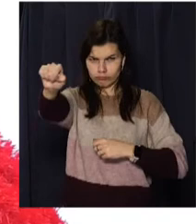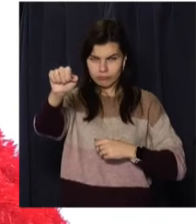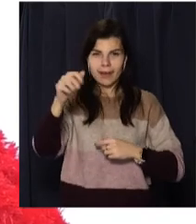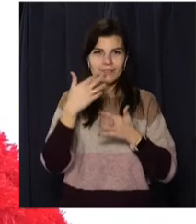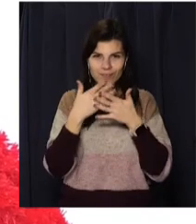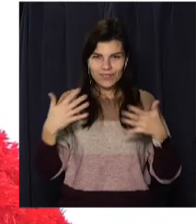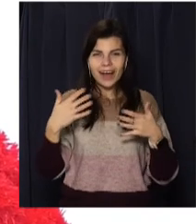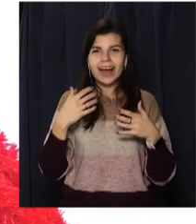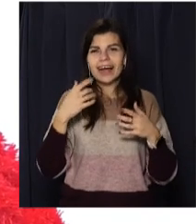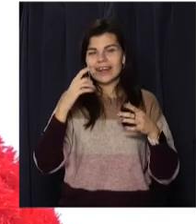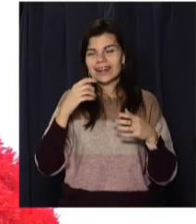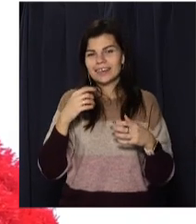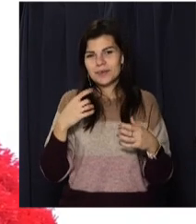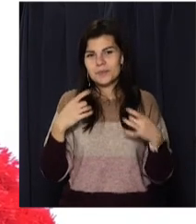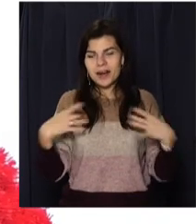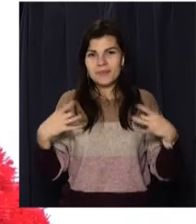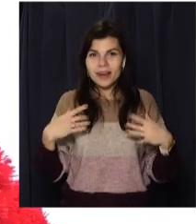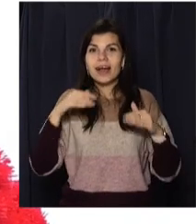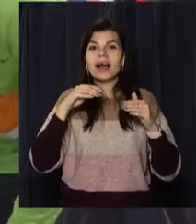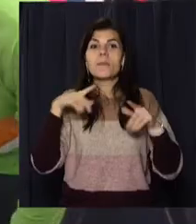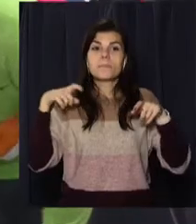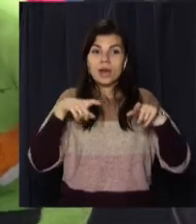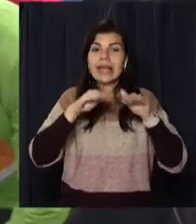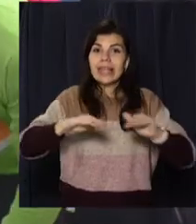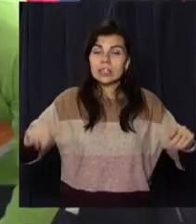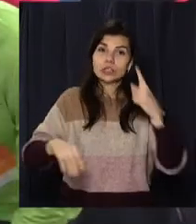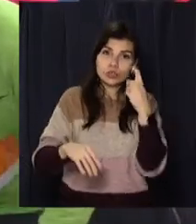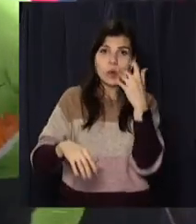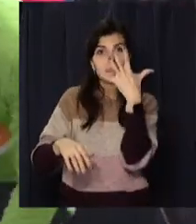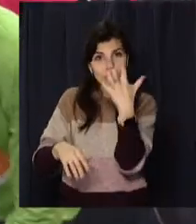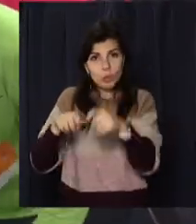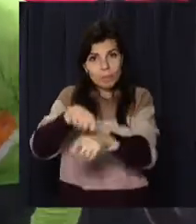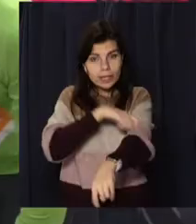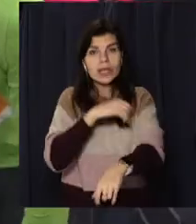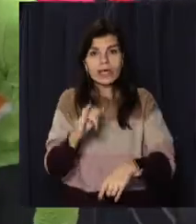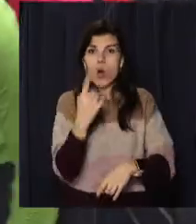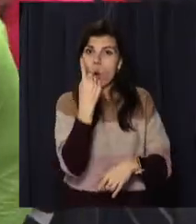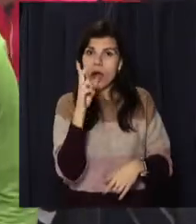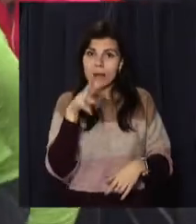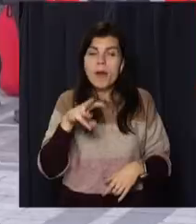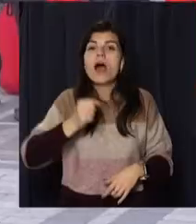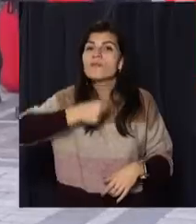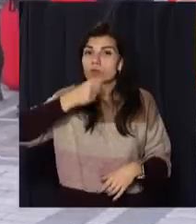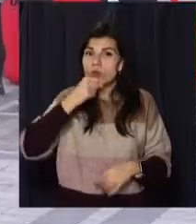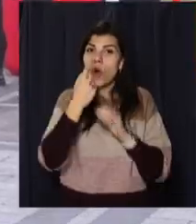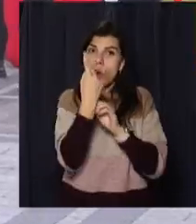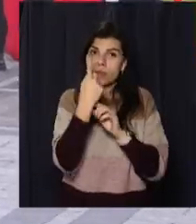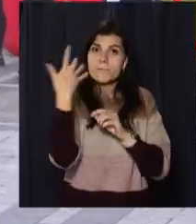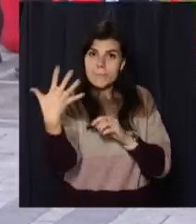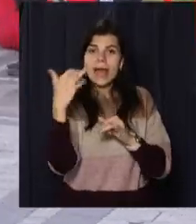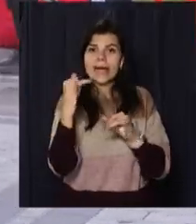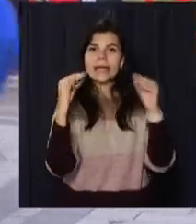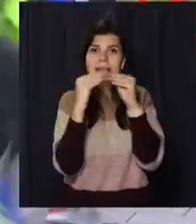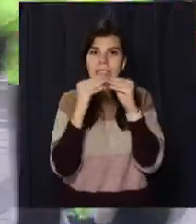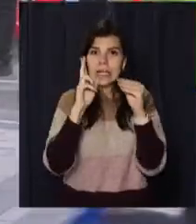різних різдвяних персонажів. Діти долали дистанцію 100, 500 метрів та кілометр, а дорослі – 1, 5 та